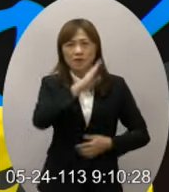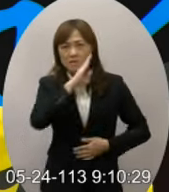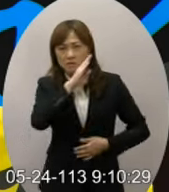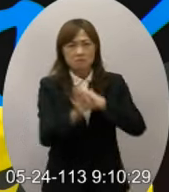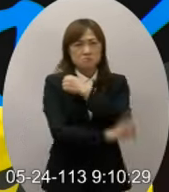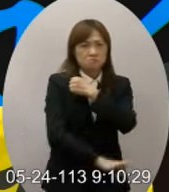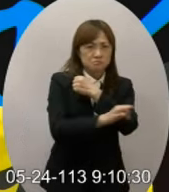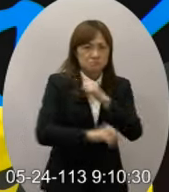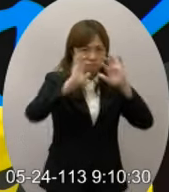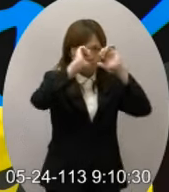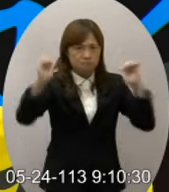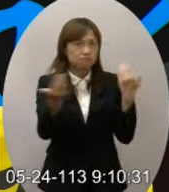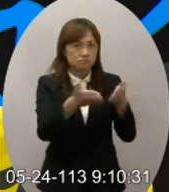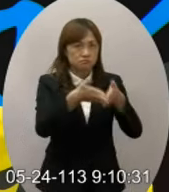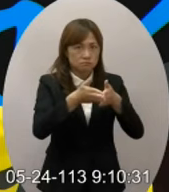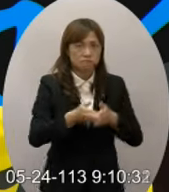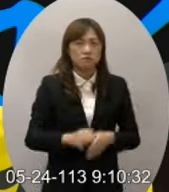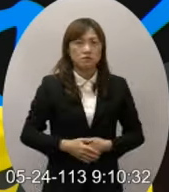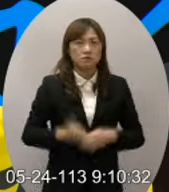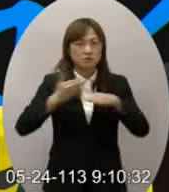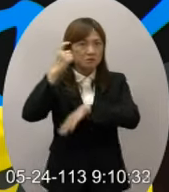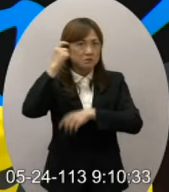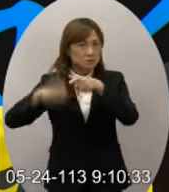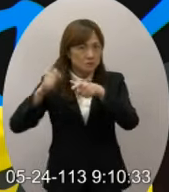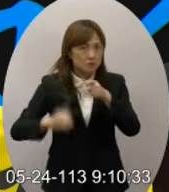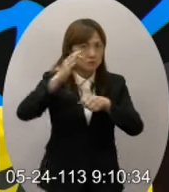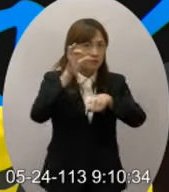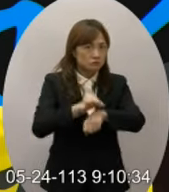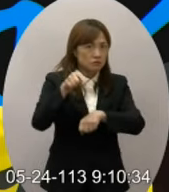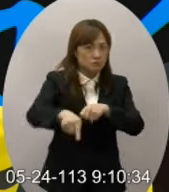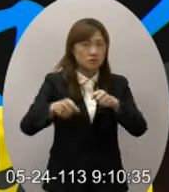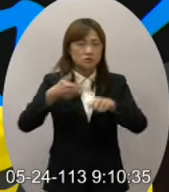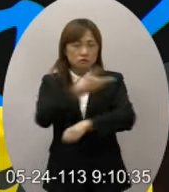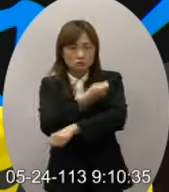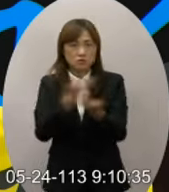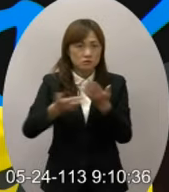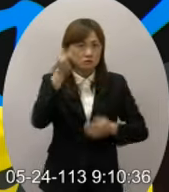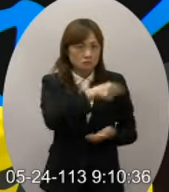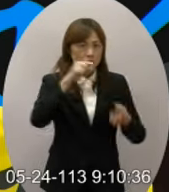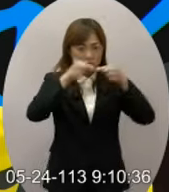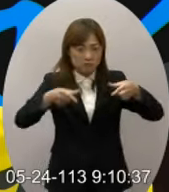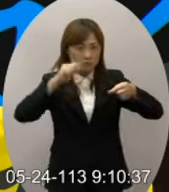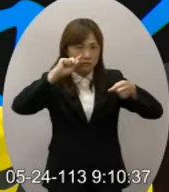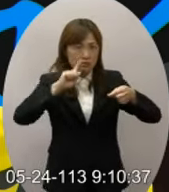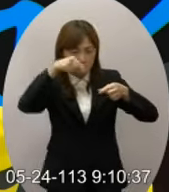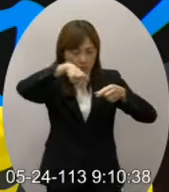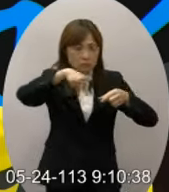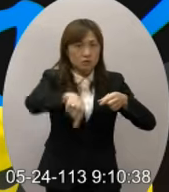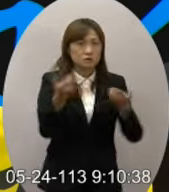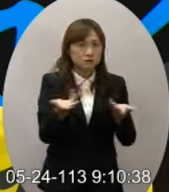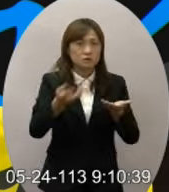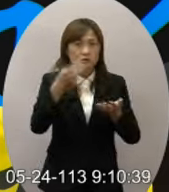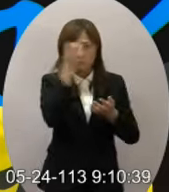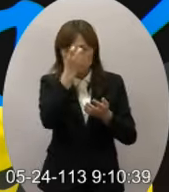把超时过期计量事情查清楚，把高端疫苗事情查清楚，把快筛的事情查清楚。国会改革方案是一道阳